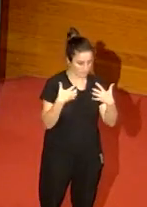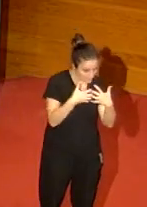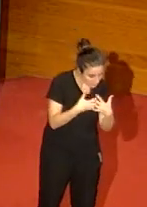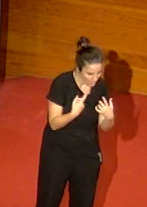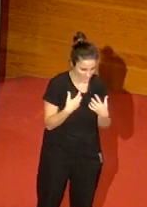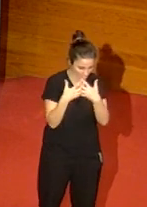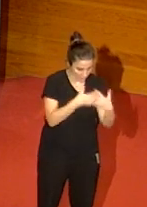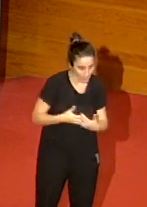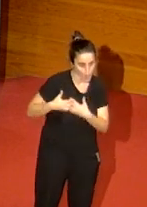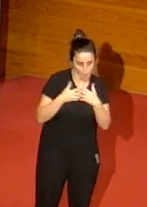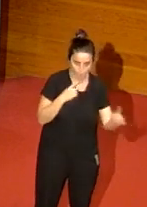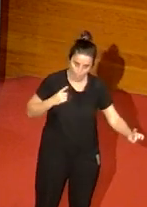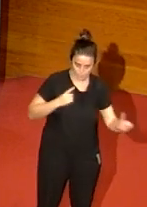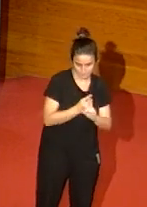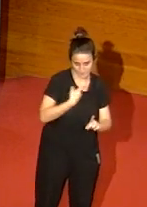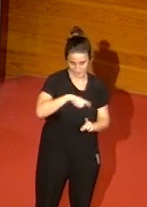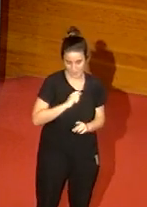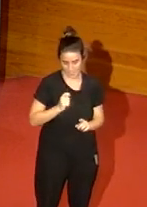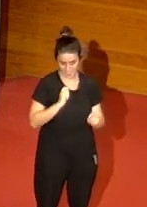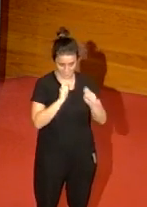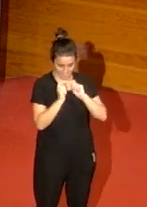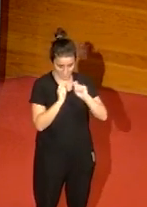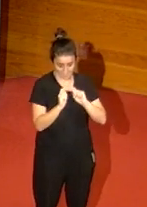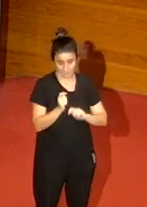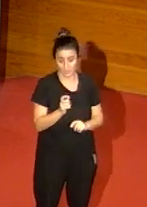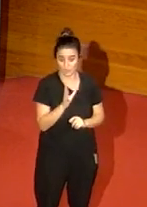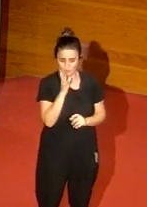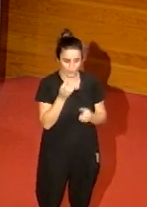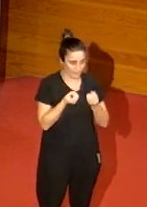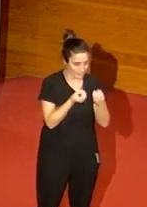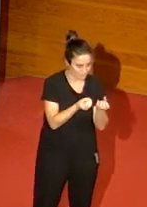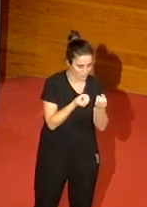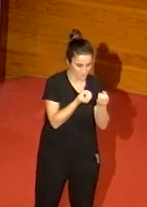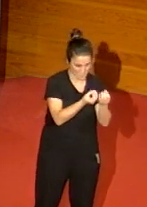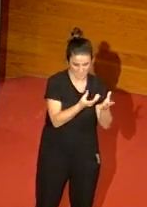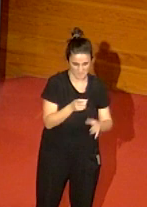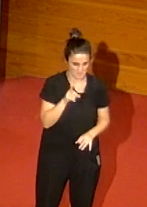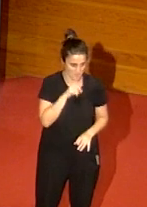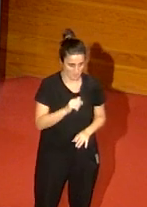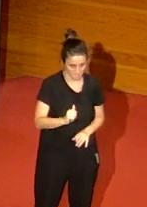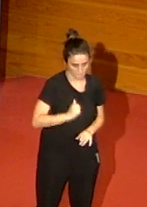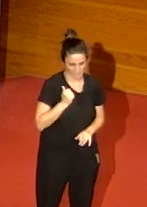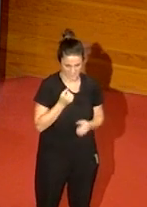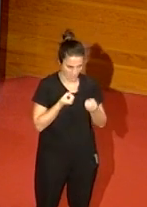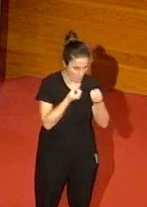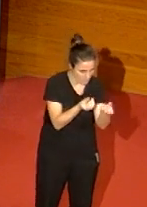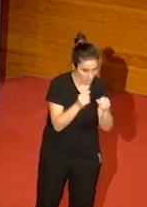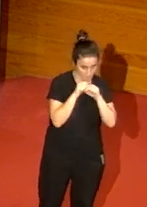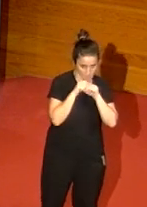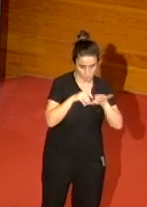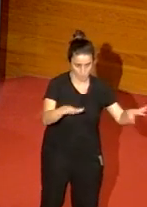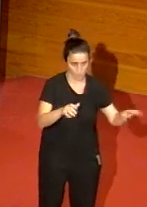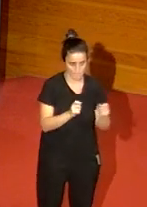dugu kazetariok, besteak beste, desinformazioa zabaltzen ari delako, geroz eta